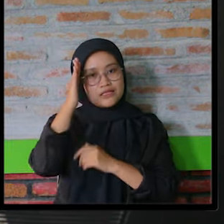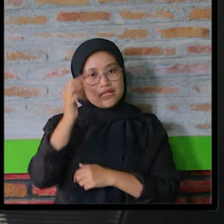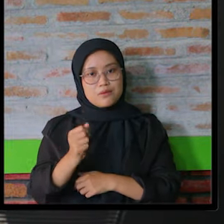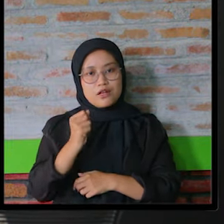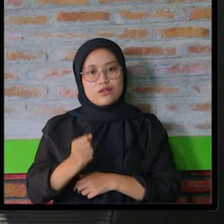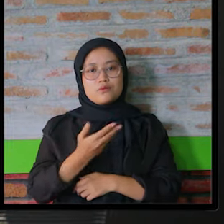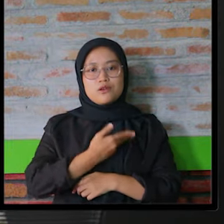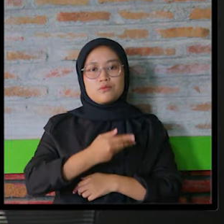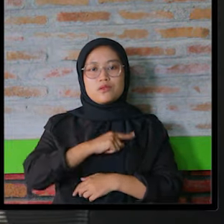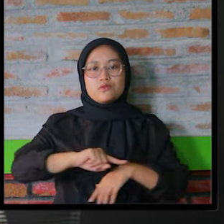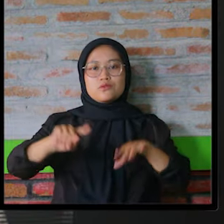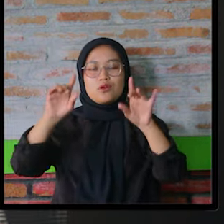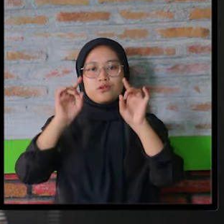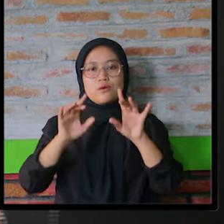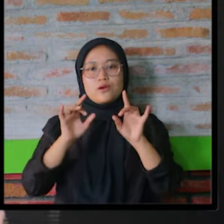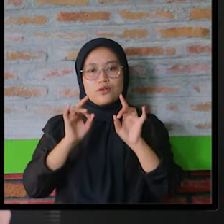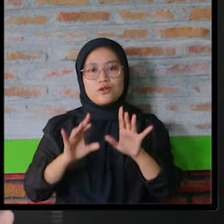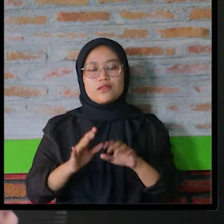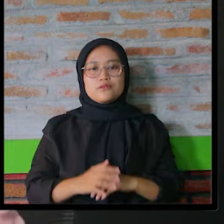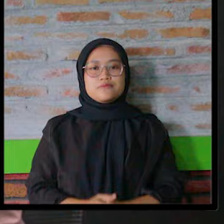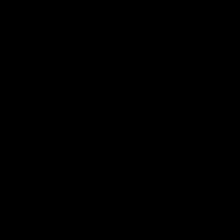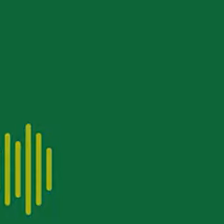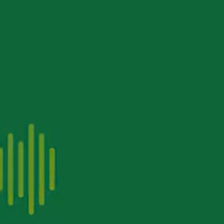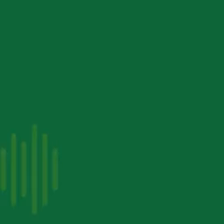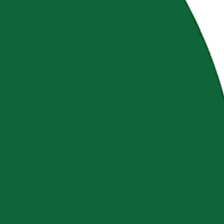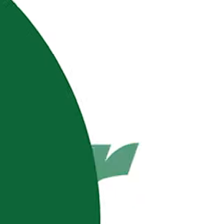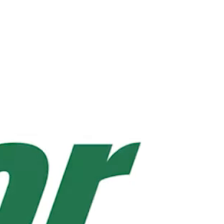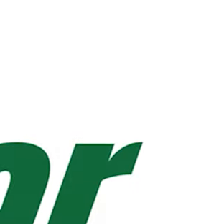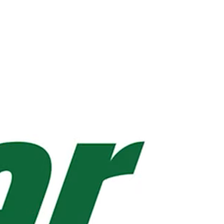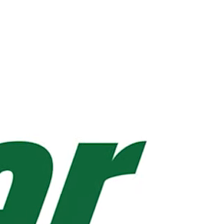Waalaikumsalam warahmatullahi wabarakatuh